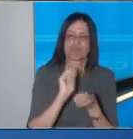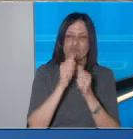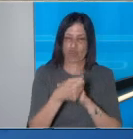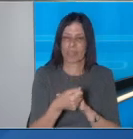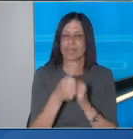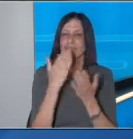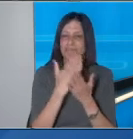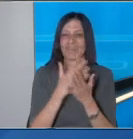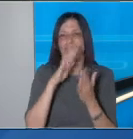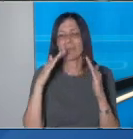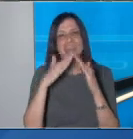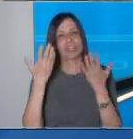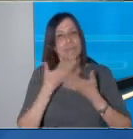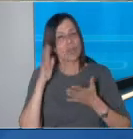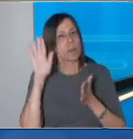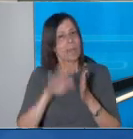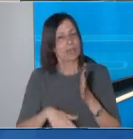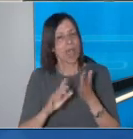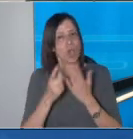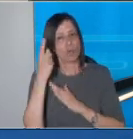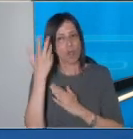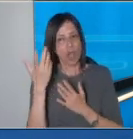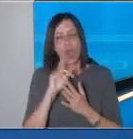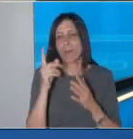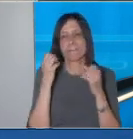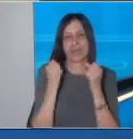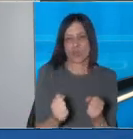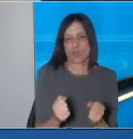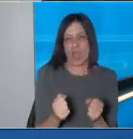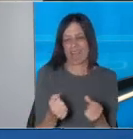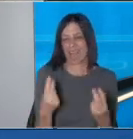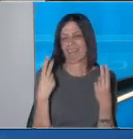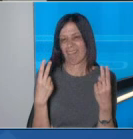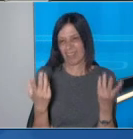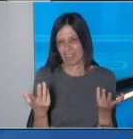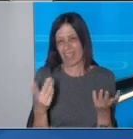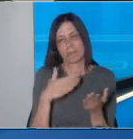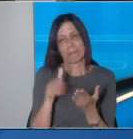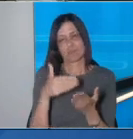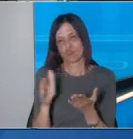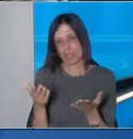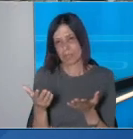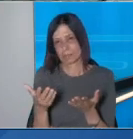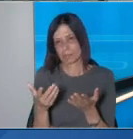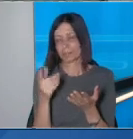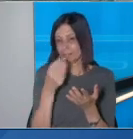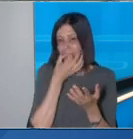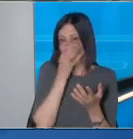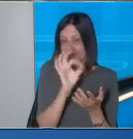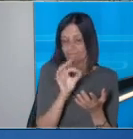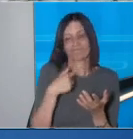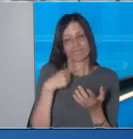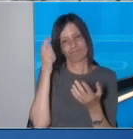הכללים, וגם דירה שקיבלנו בהנחה מאוד גדולה, לא בטוח שהיא תשתלם בהמשך. ולשאלתך,